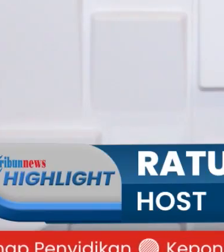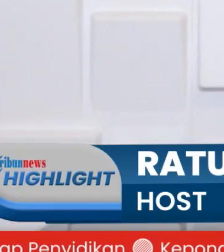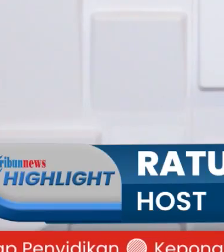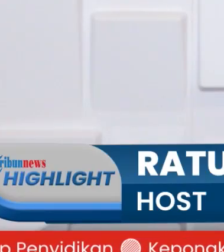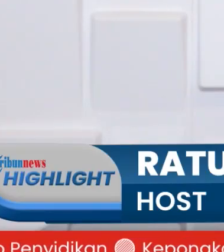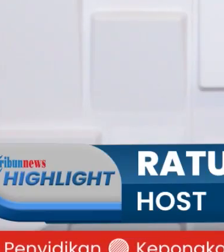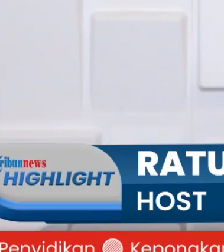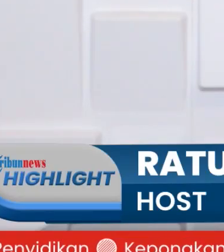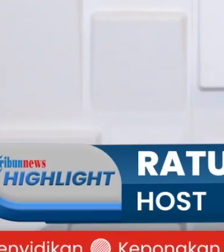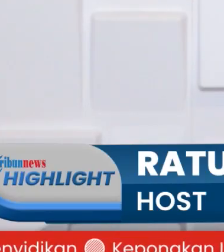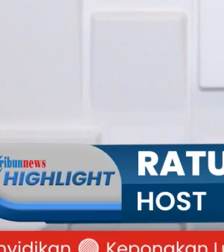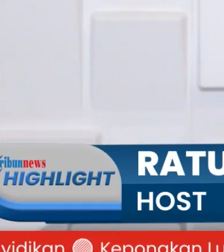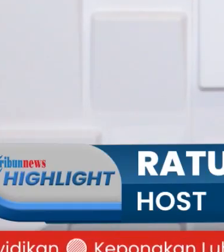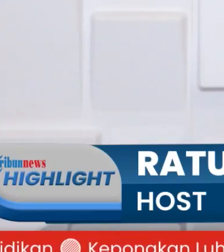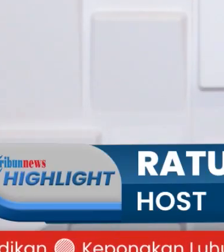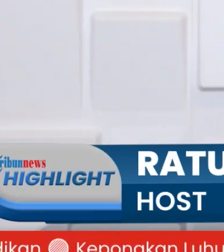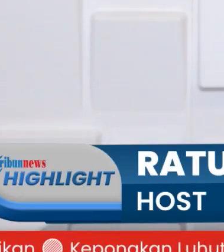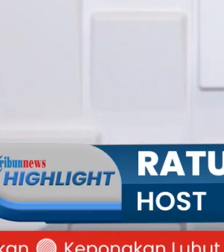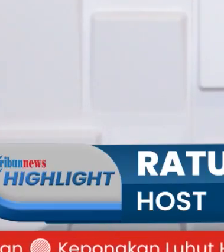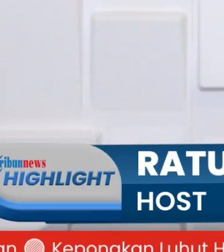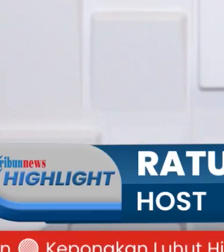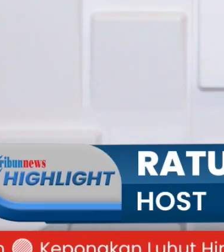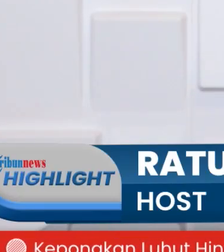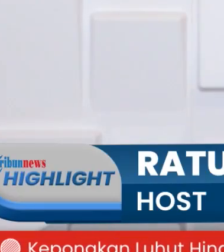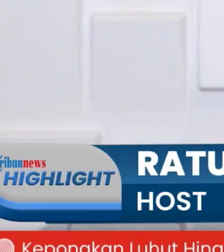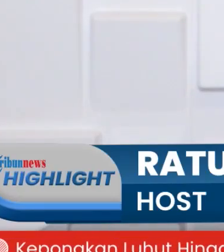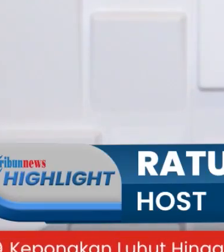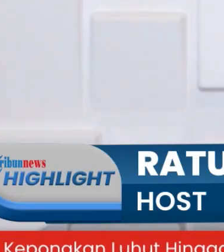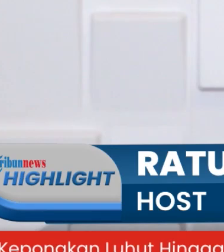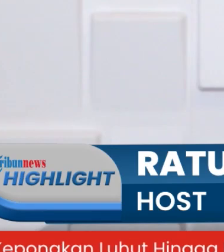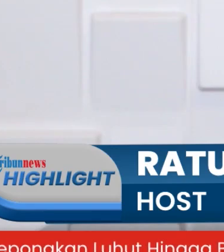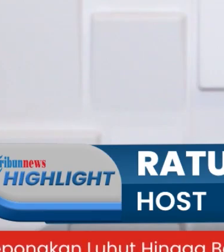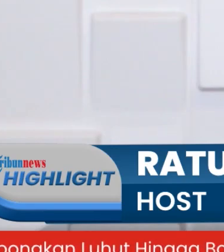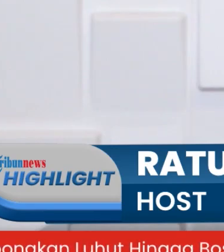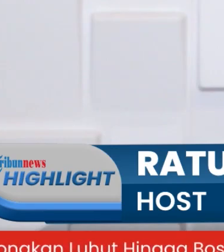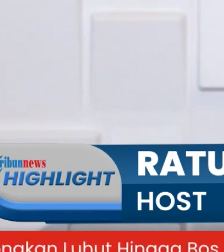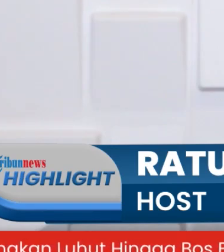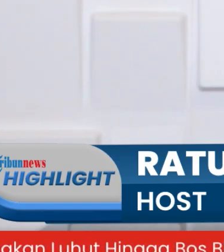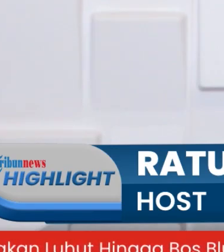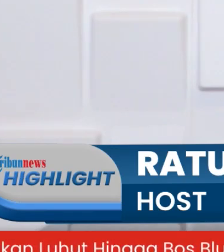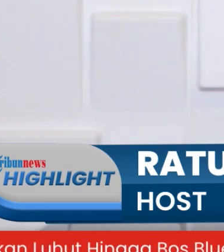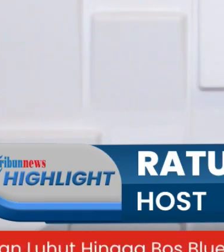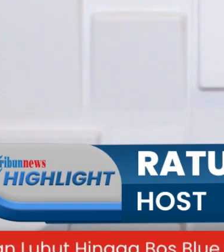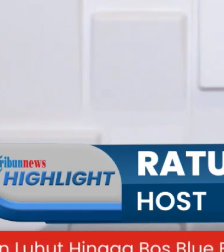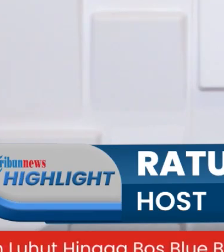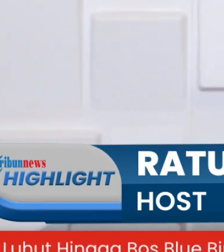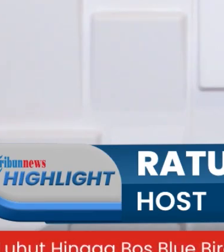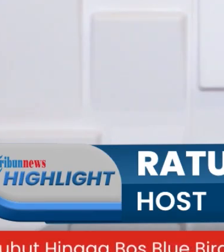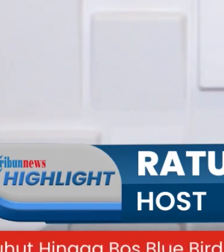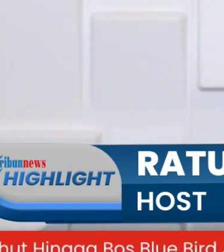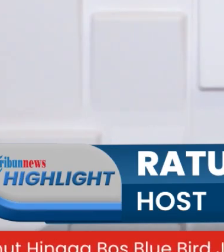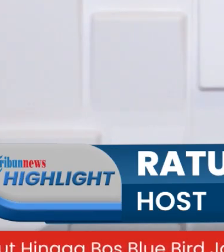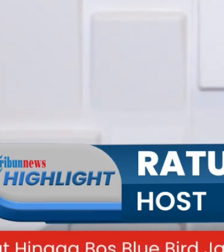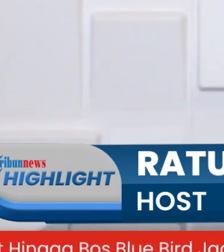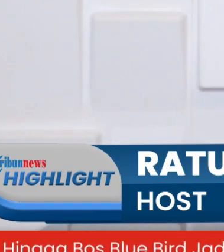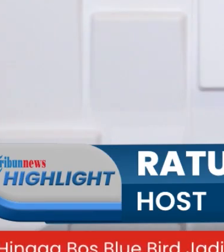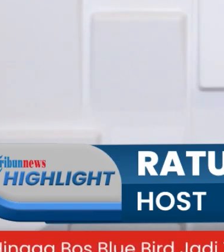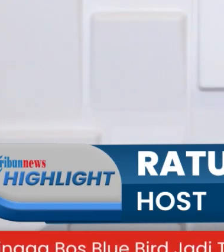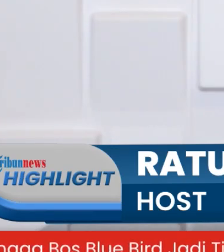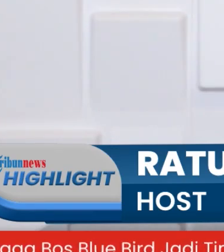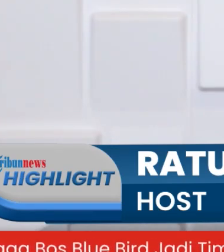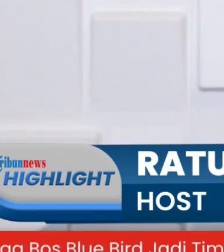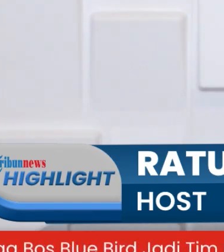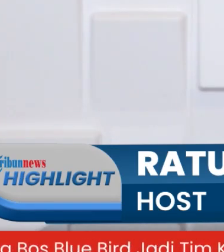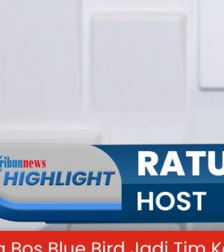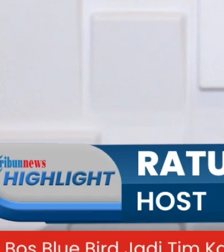Selamat malam saudara majelis kehormatan mahkamah konstitusi atau mkmk telah selesai membacakan putusan dugaan